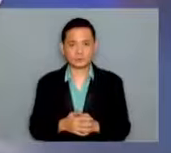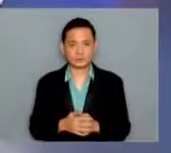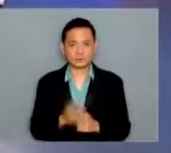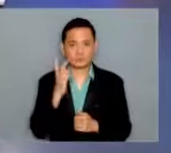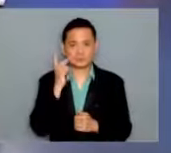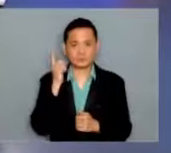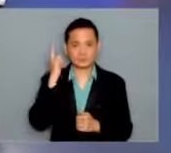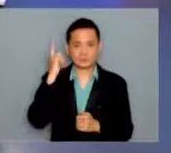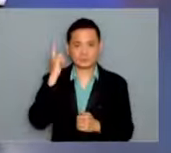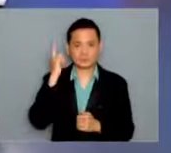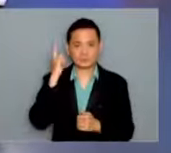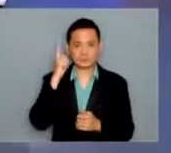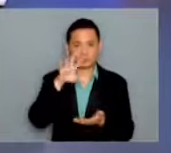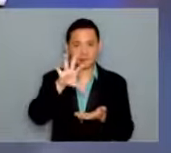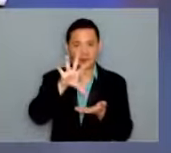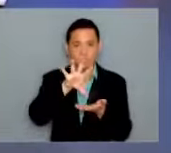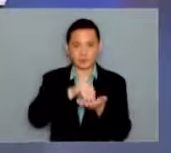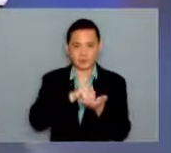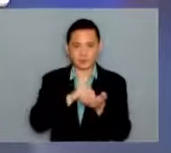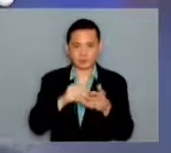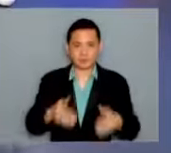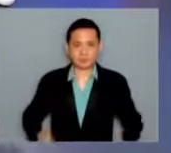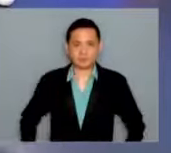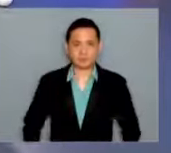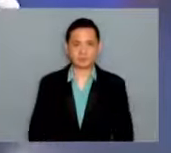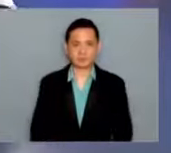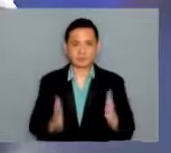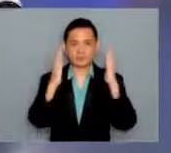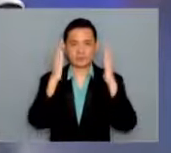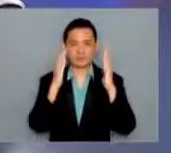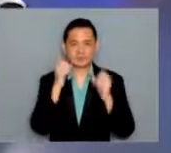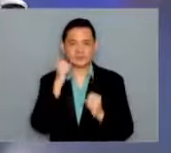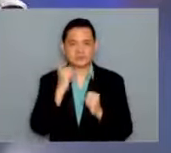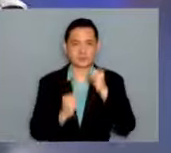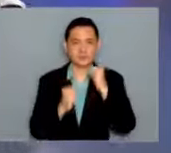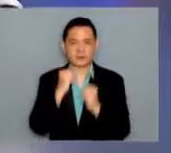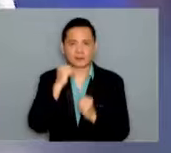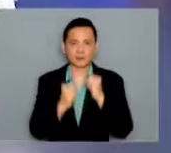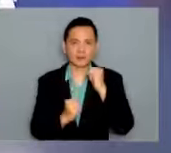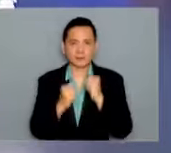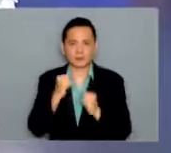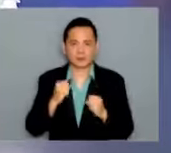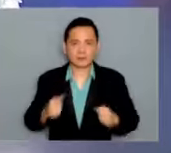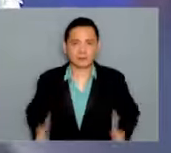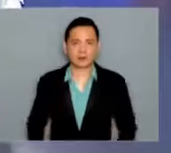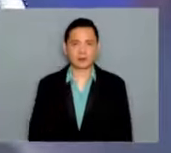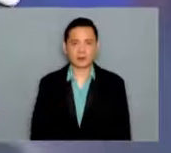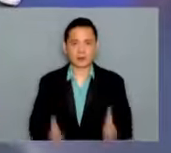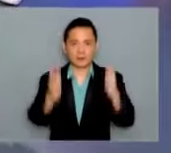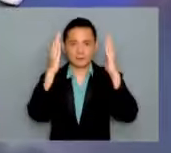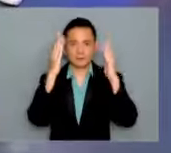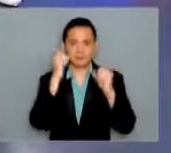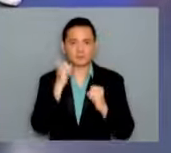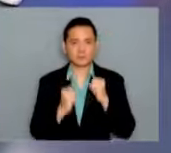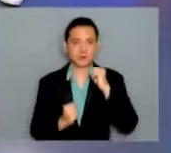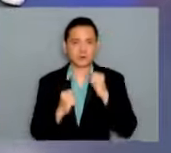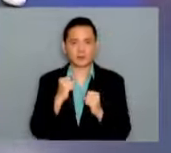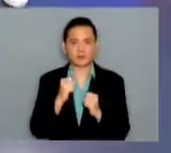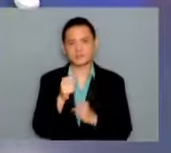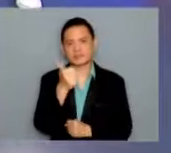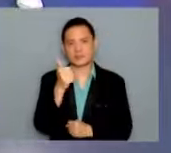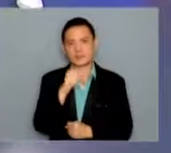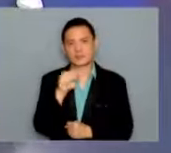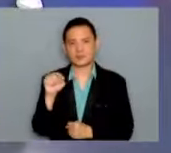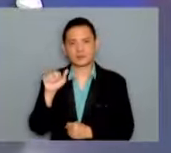then up. And then pwedeng jog in between and then other side. Yeah. So pwedeng gawin yan 10 to 15 times,